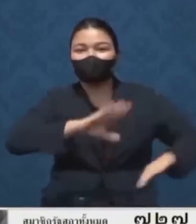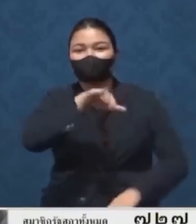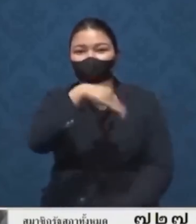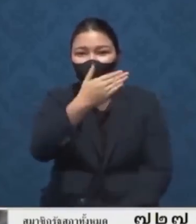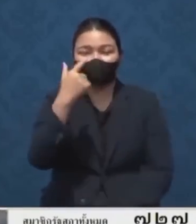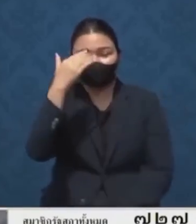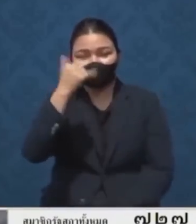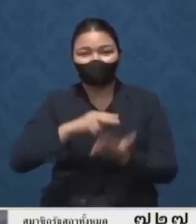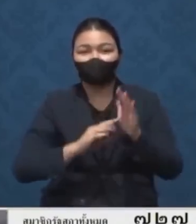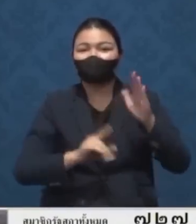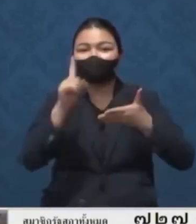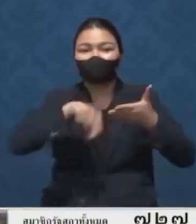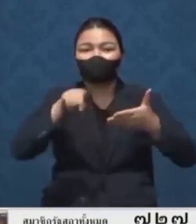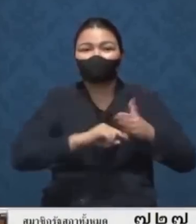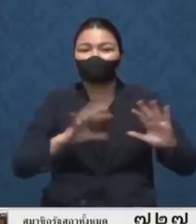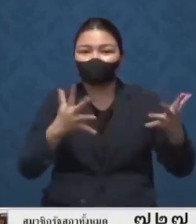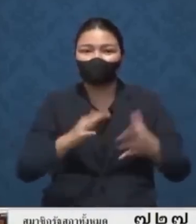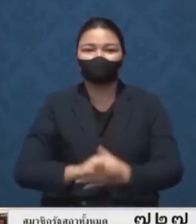ค่ะ